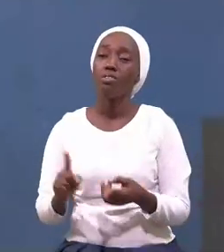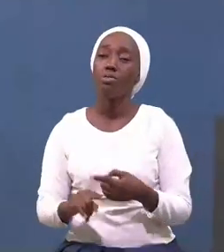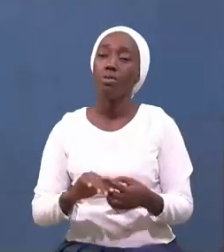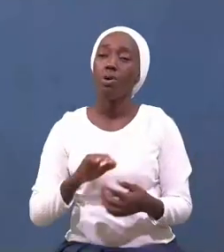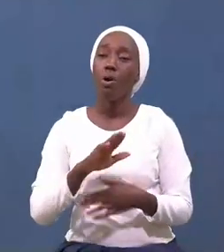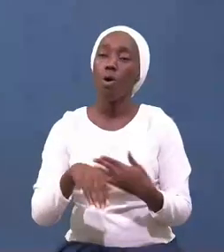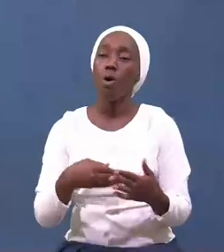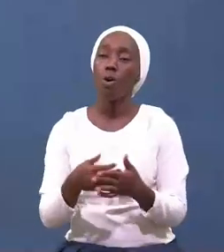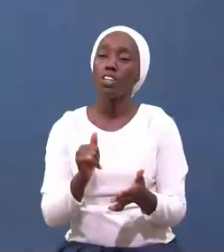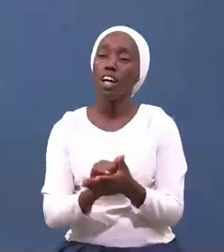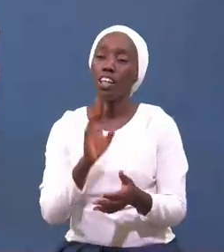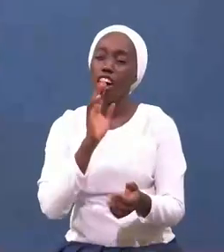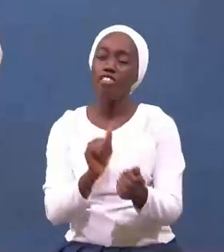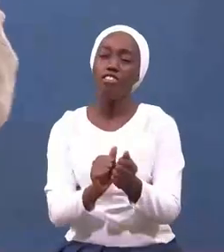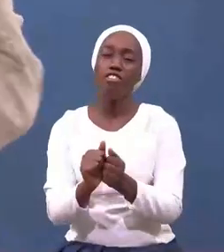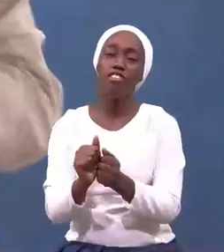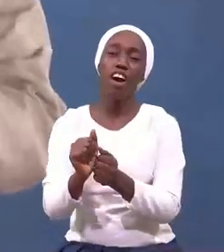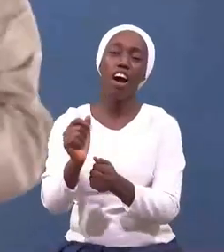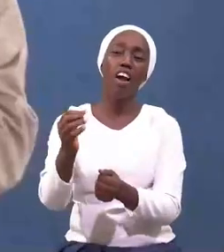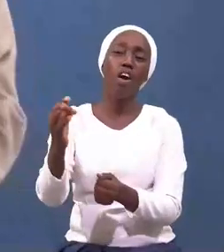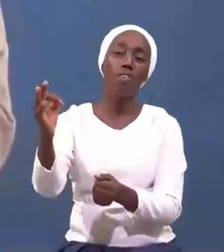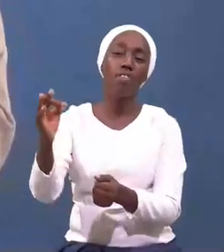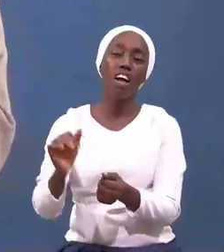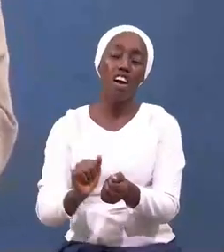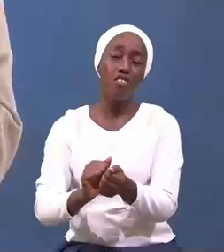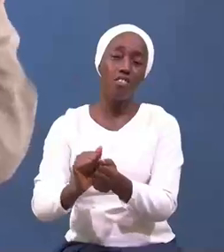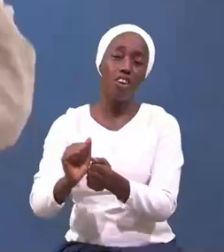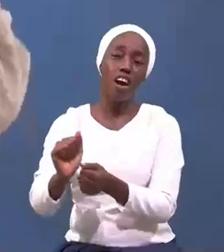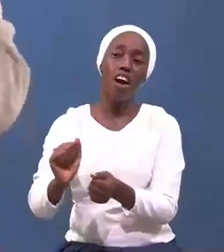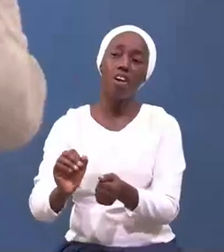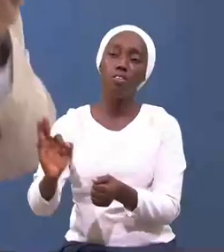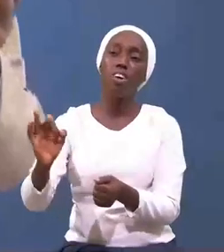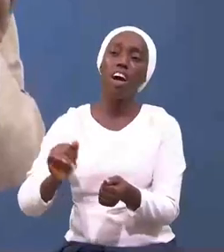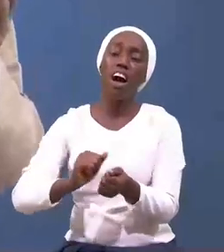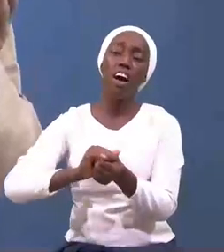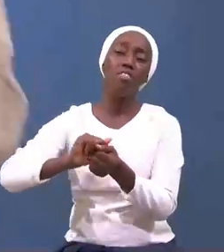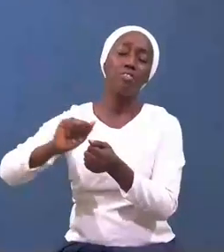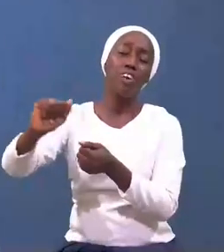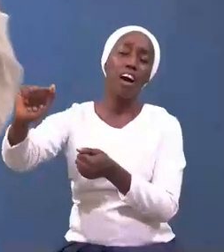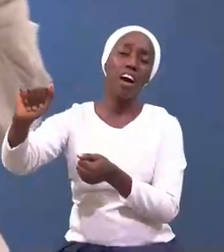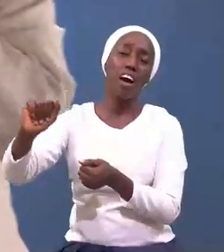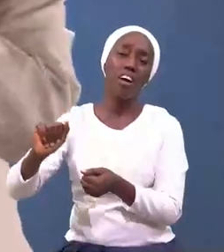Pour tous ceux qui sont au loin, au loin, au loin.